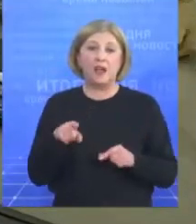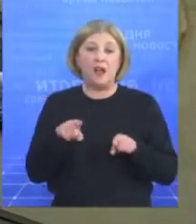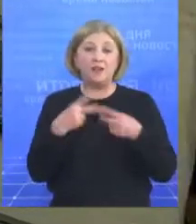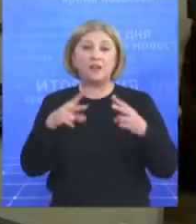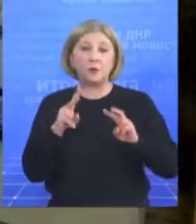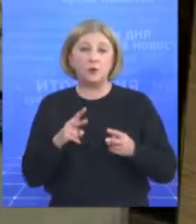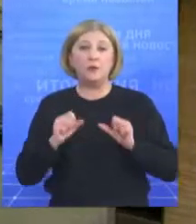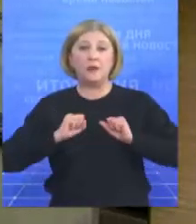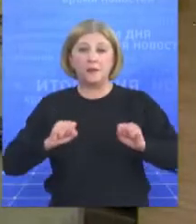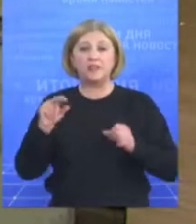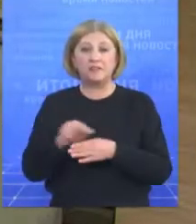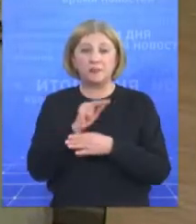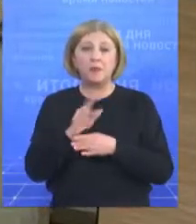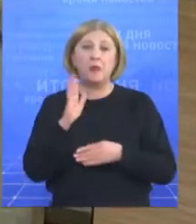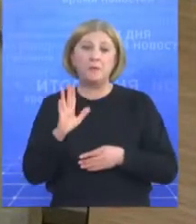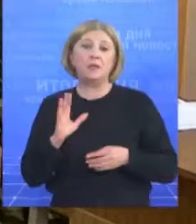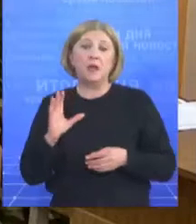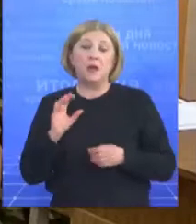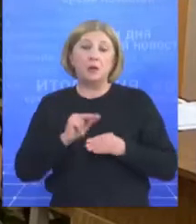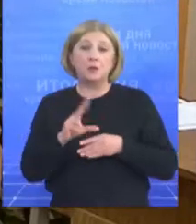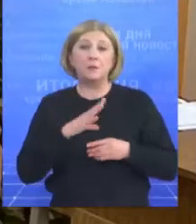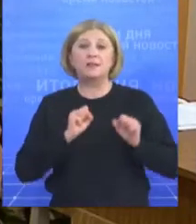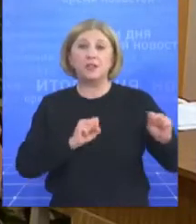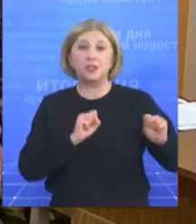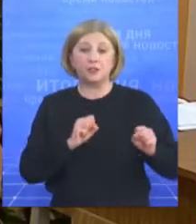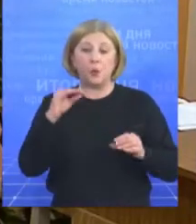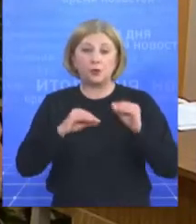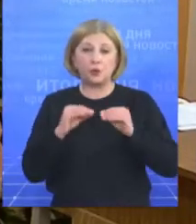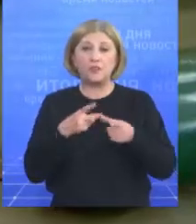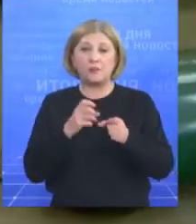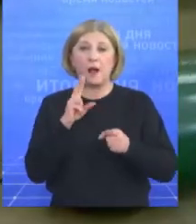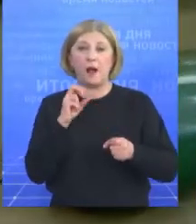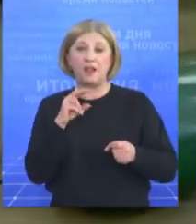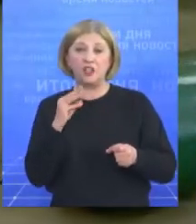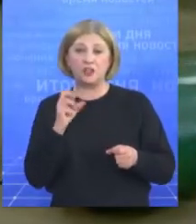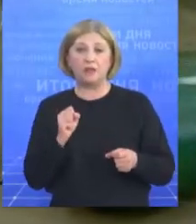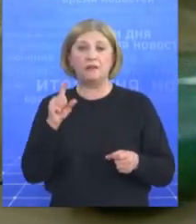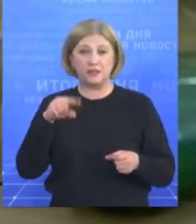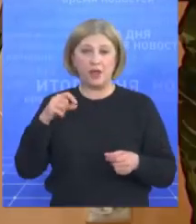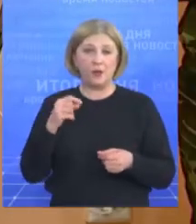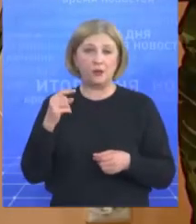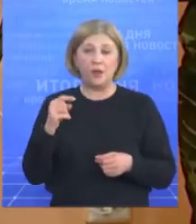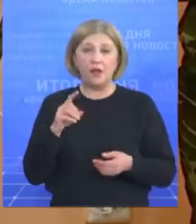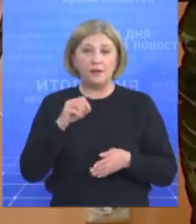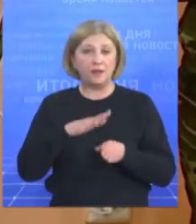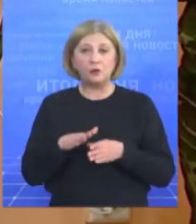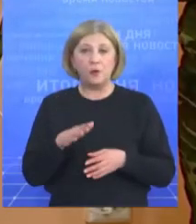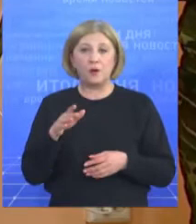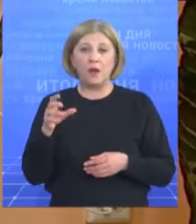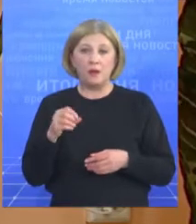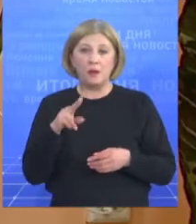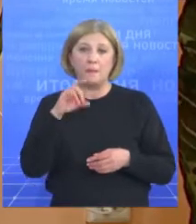клубе патриотического воспитания детей учат быть защитниками устройства автомата Калашникова. Воспитанники знают на зубок. Общее